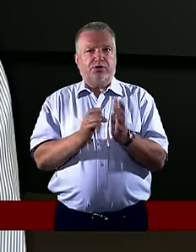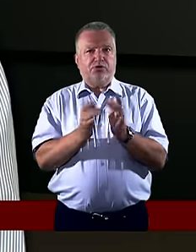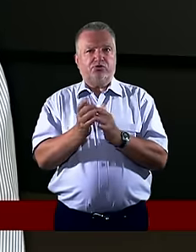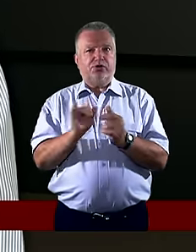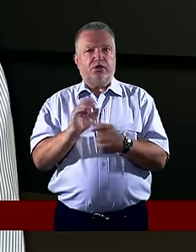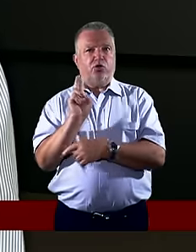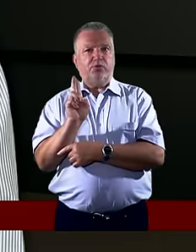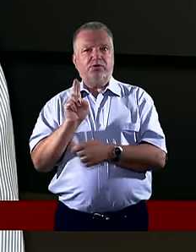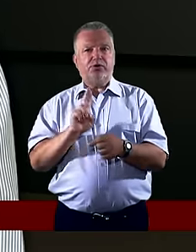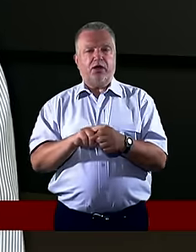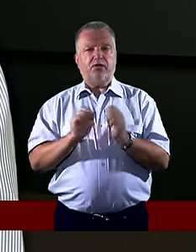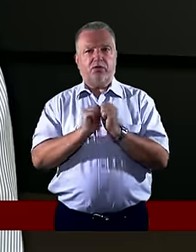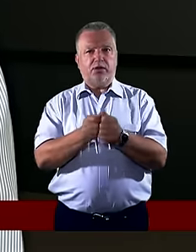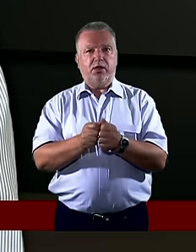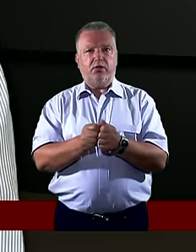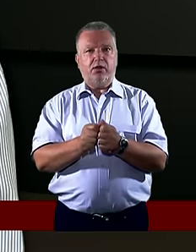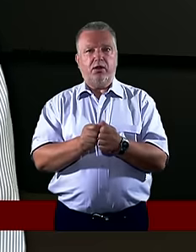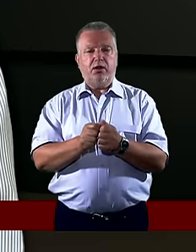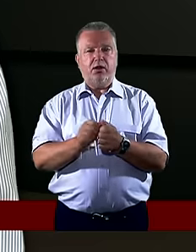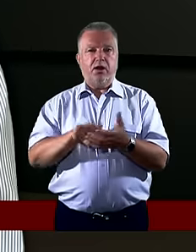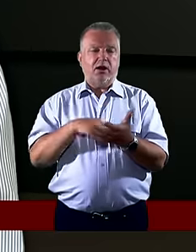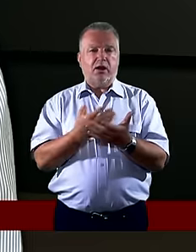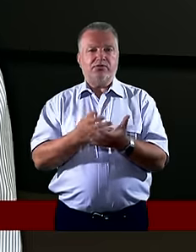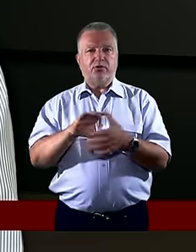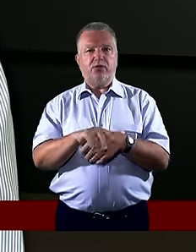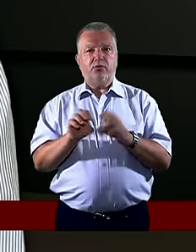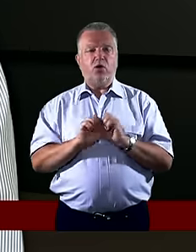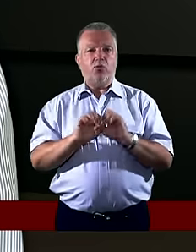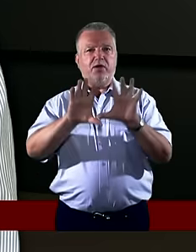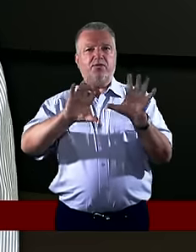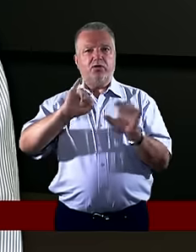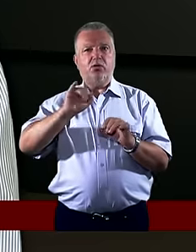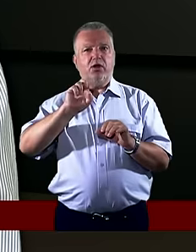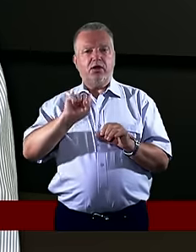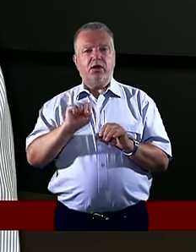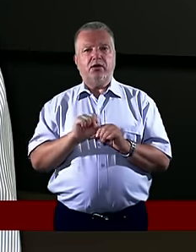pewnych obietnicach, które złożył. Zobaczcie, na przykład w Apokalipsie świętego Jana w